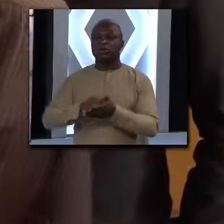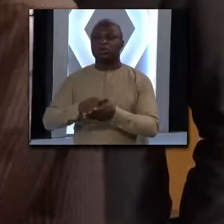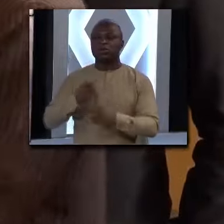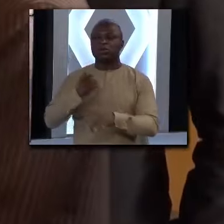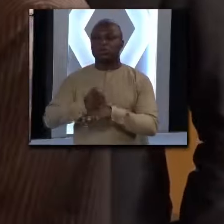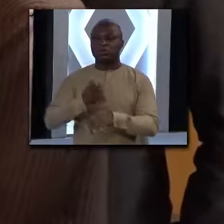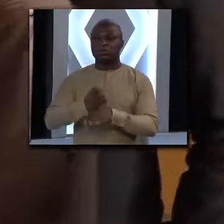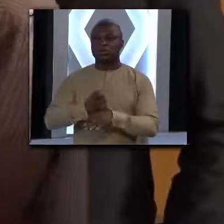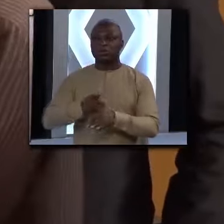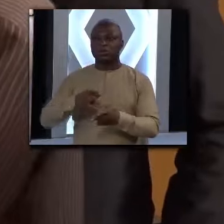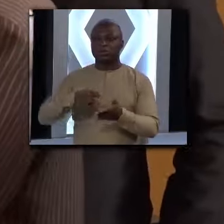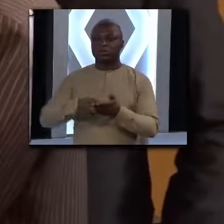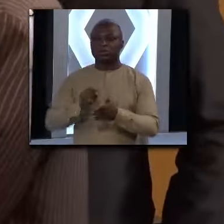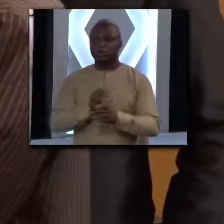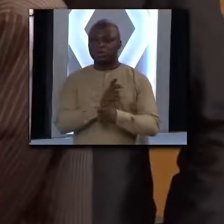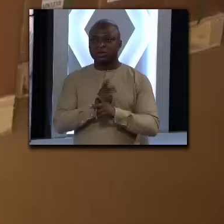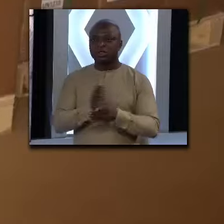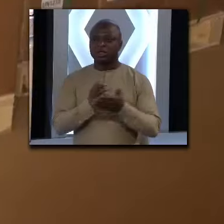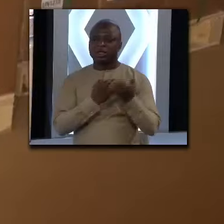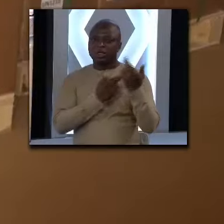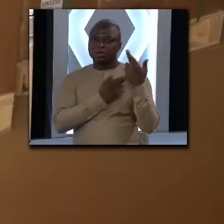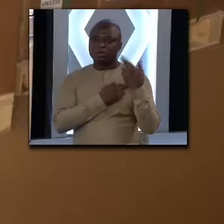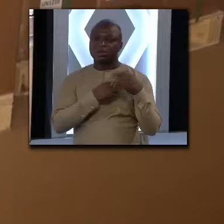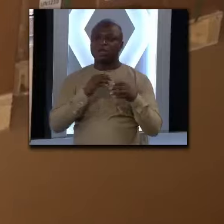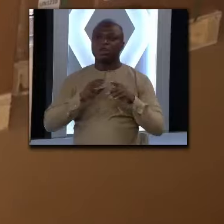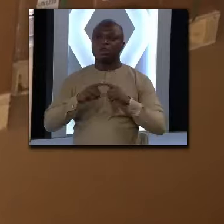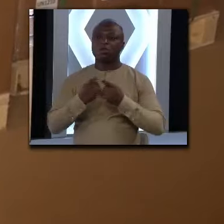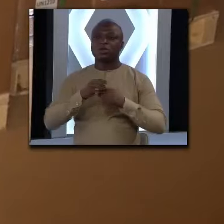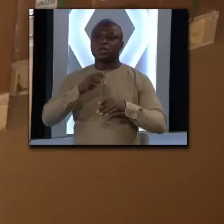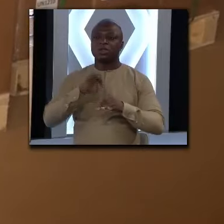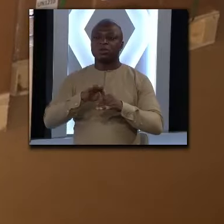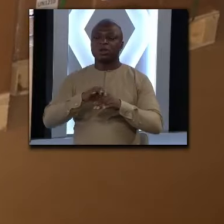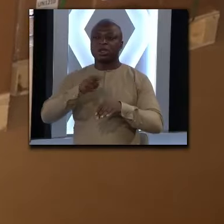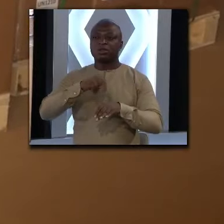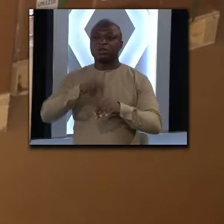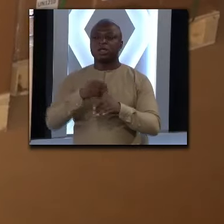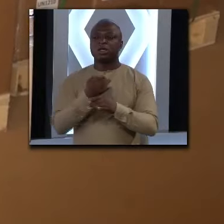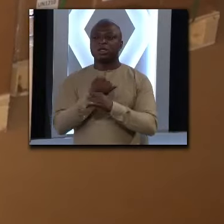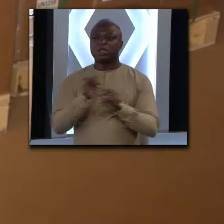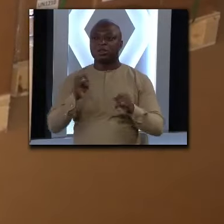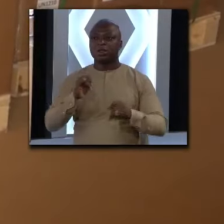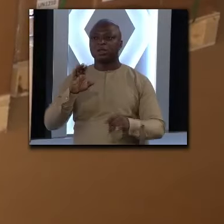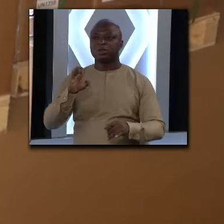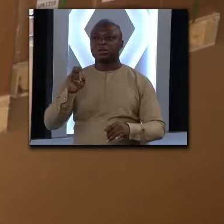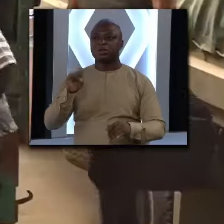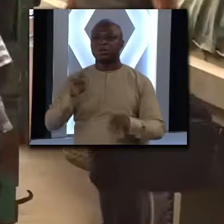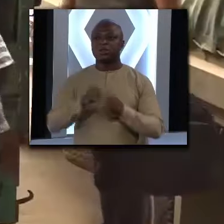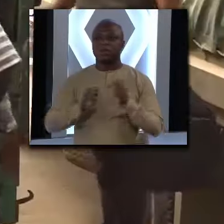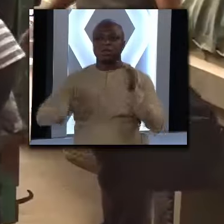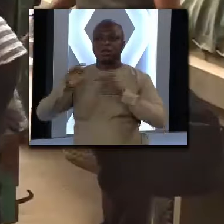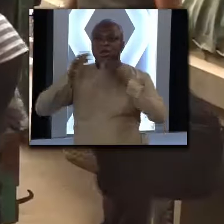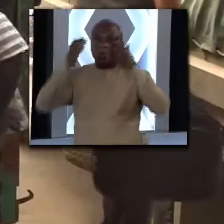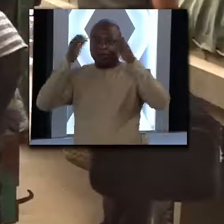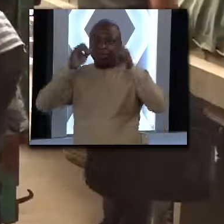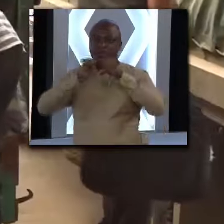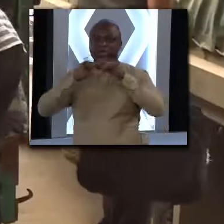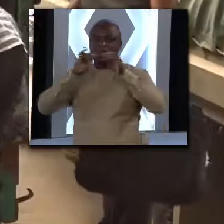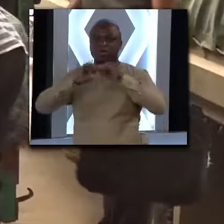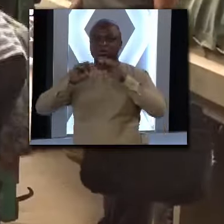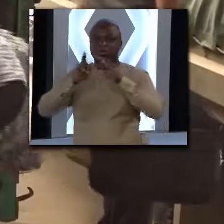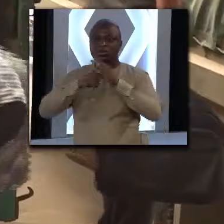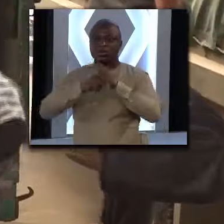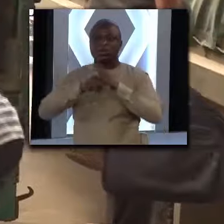la supervision des responsables de la Commission électorale nationale indépendante CENI, avec à leur tête le président de